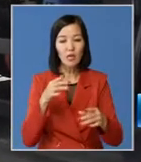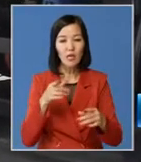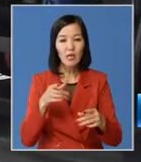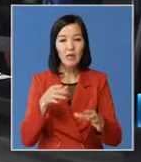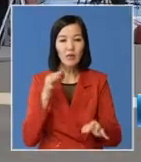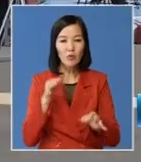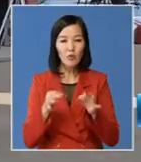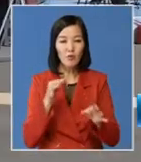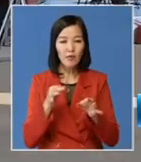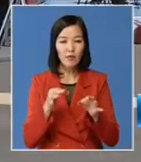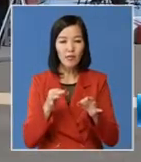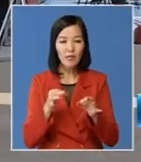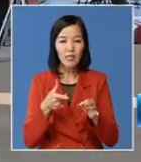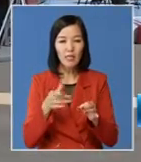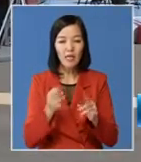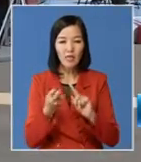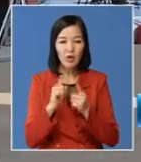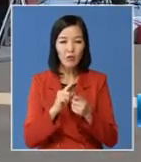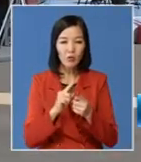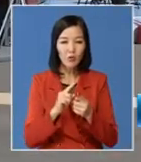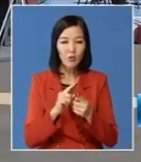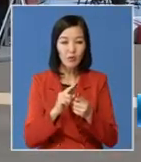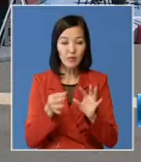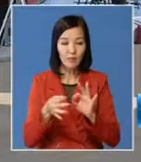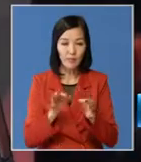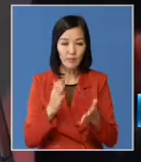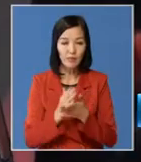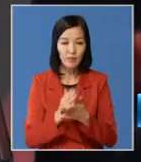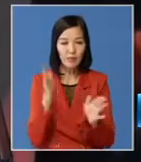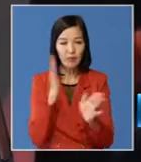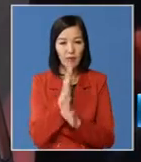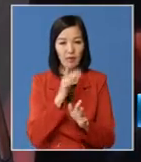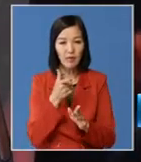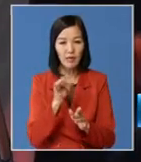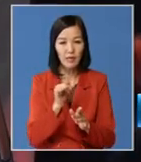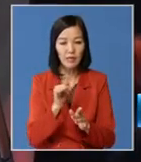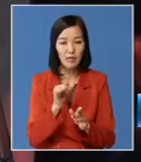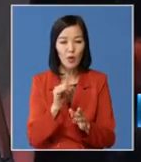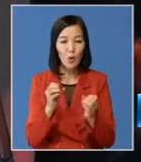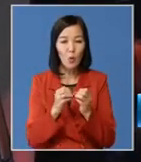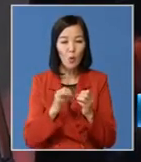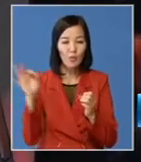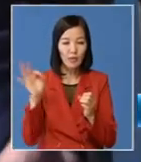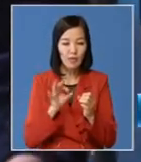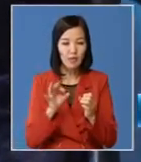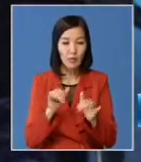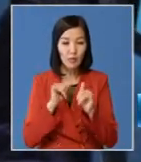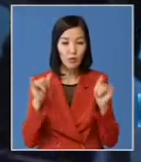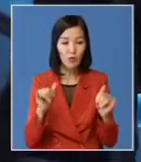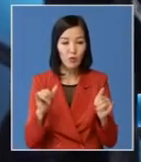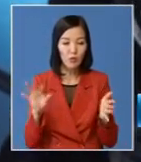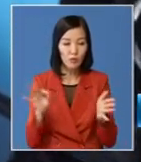ауыстыру мәселесі пысықталып жатыр. 2020 жылға қарай табиғи газды тұтынуды 10 есеге ұлғайту көзделген. Ал ол үшін автоматты